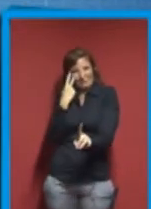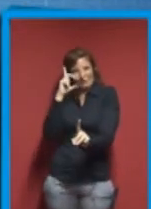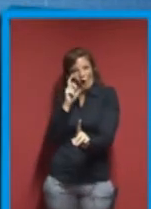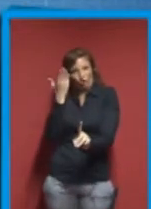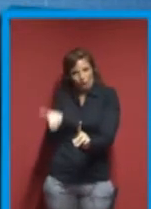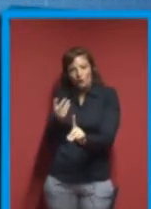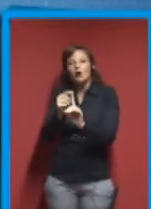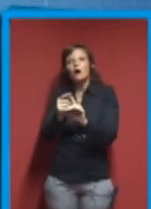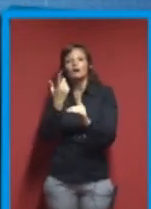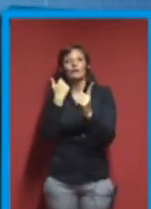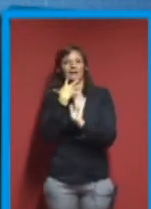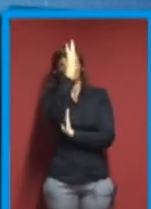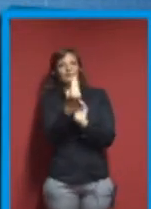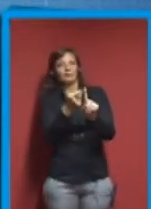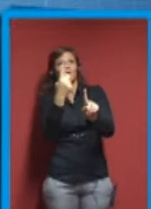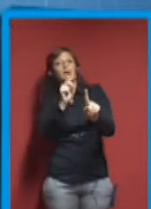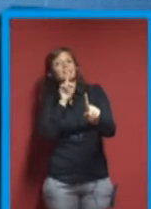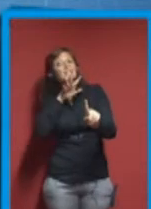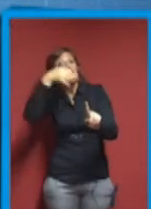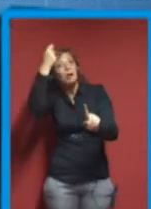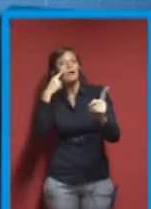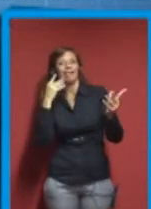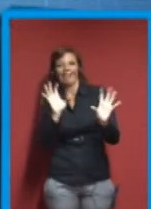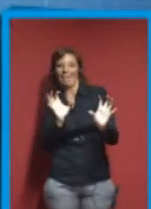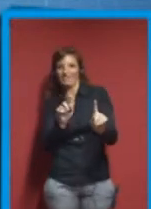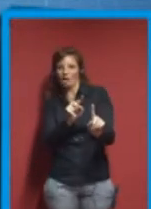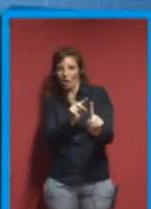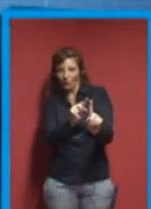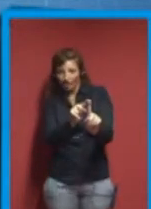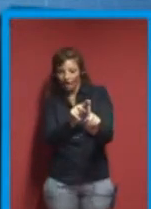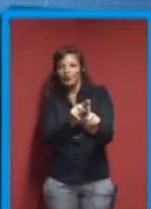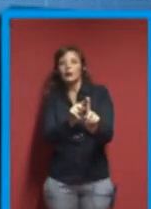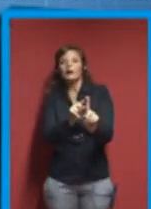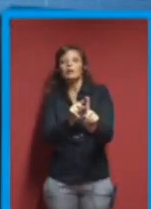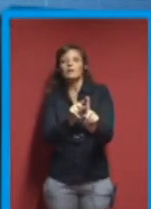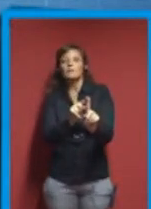fronte a quello che potrebbe sembrare una televisione con il